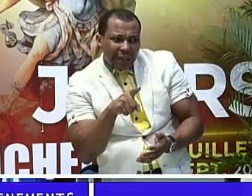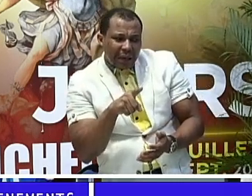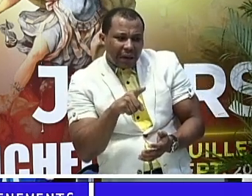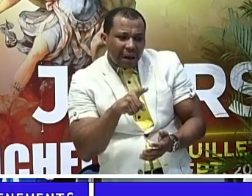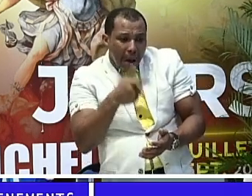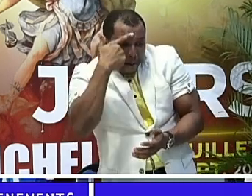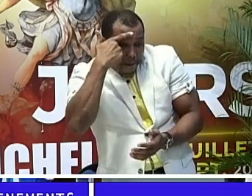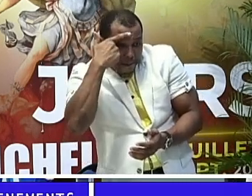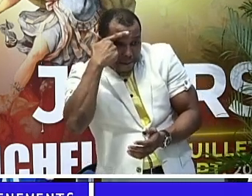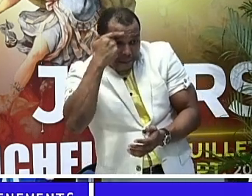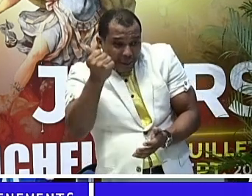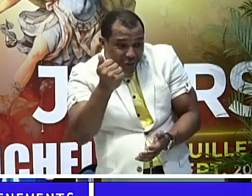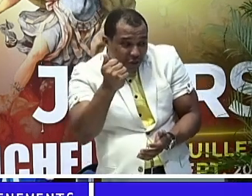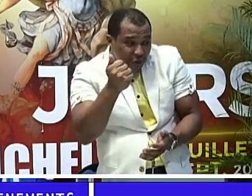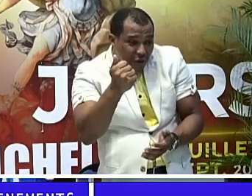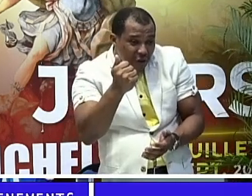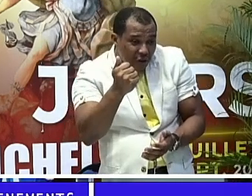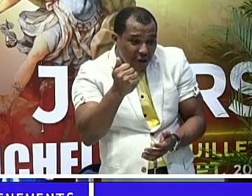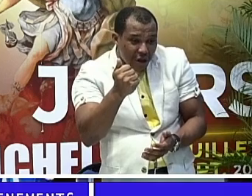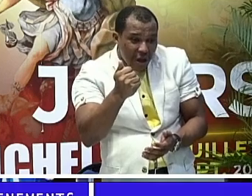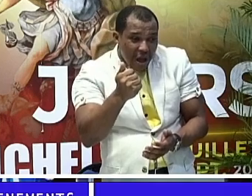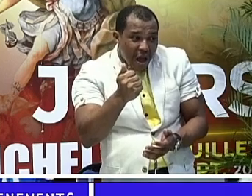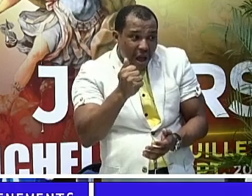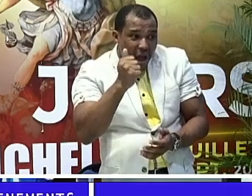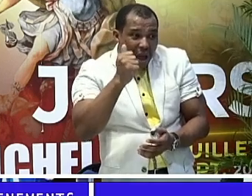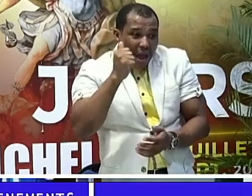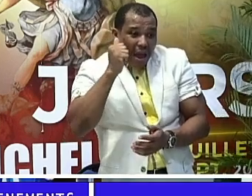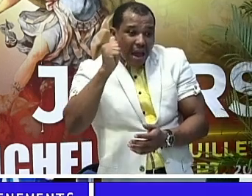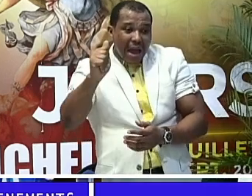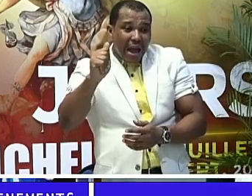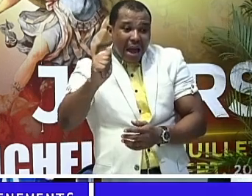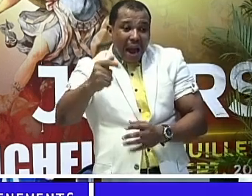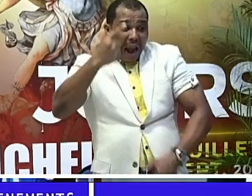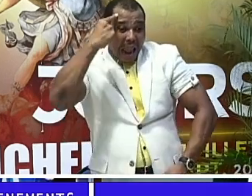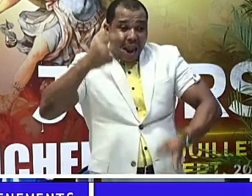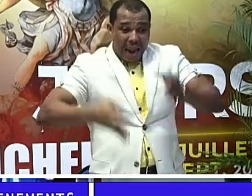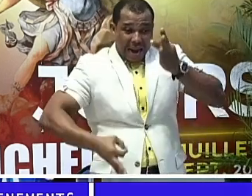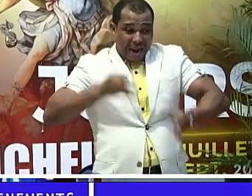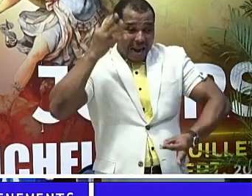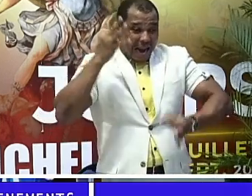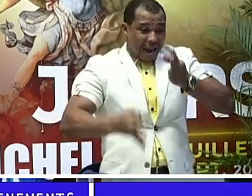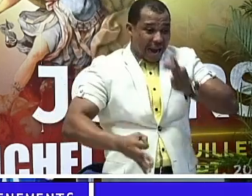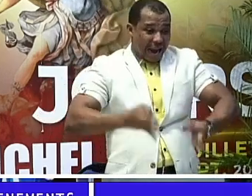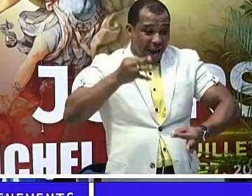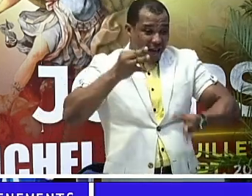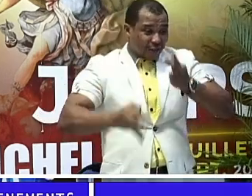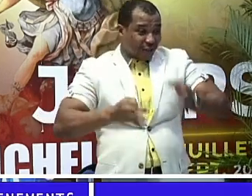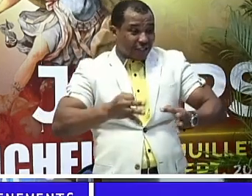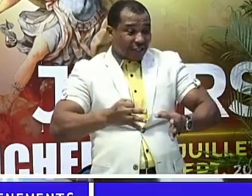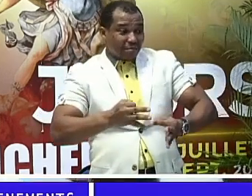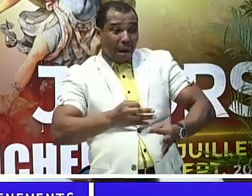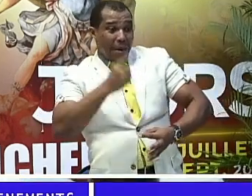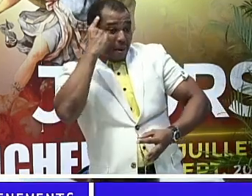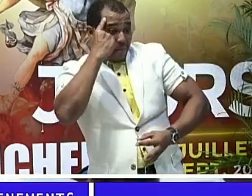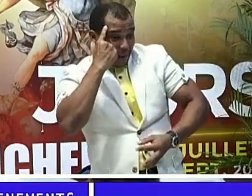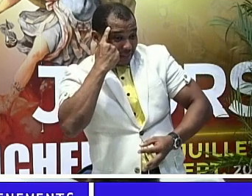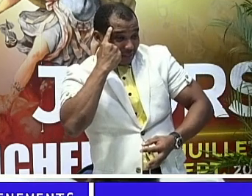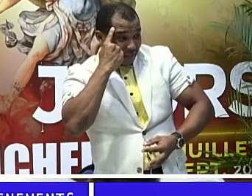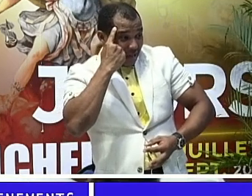a un conteneur qui était débarqué dans le douane. Les ouverts conteneurs ont une bonne âme là-dedans.